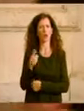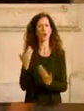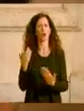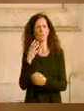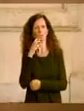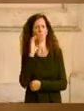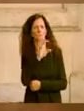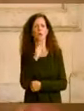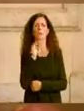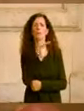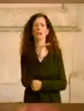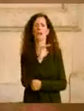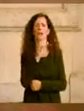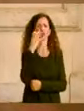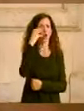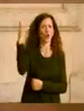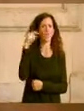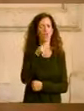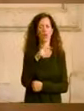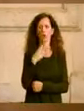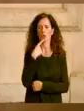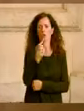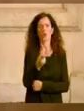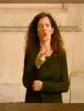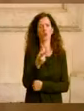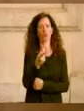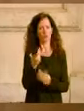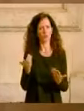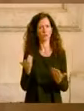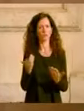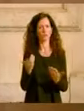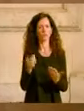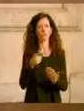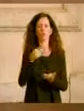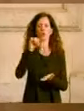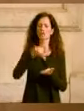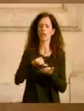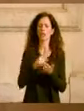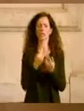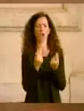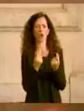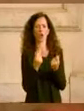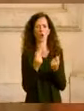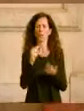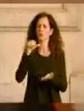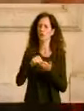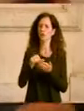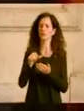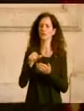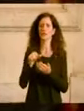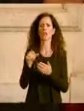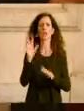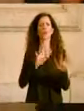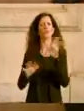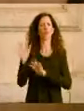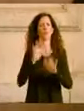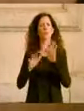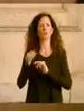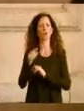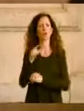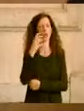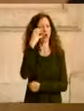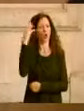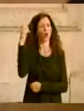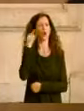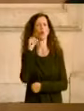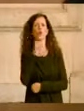sul governo dice che ci sono centri di economici e di informazione che puntano a far cadere questo governo